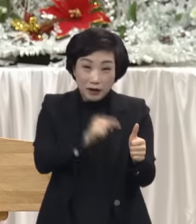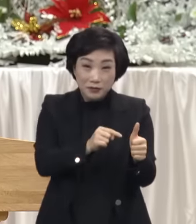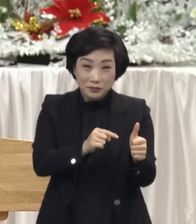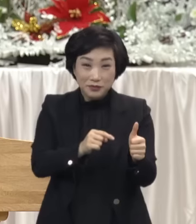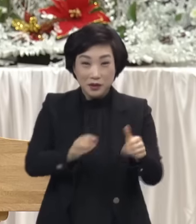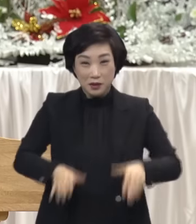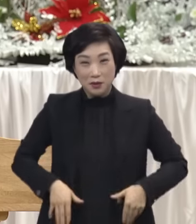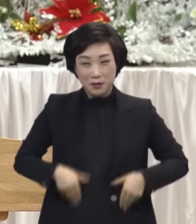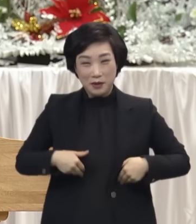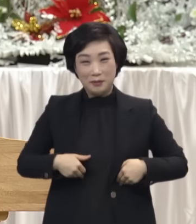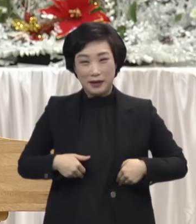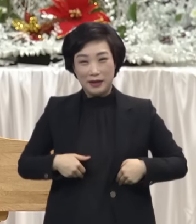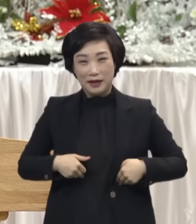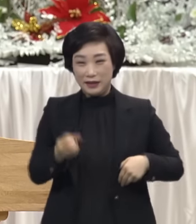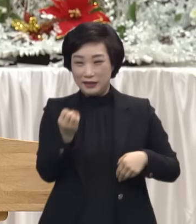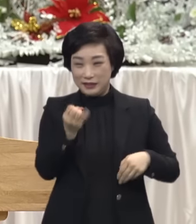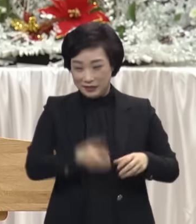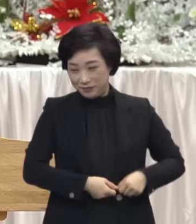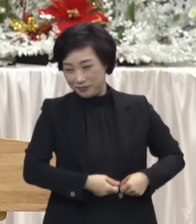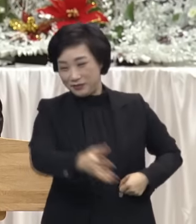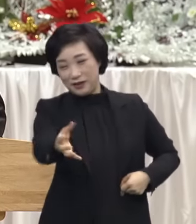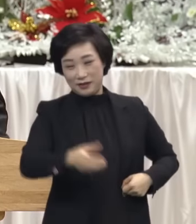봄에 씨를 뿌려요.